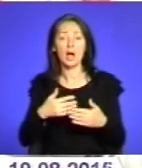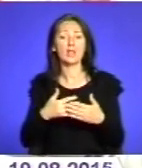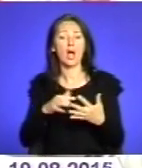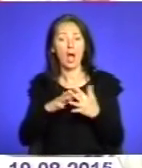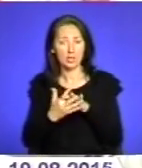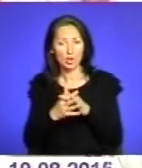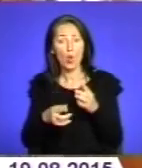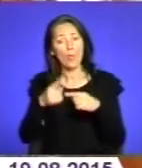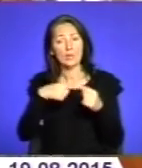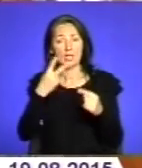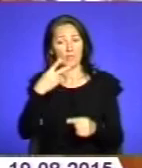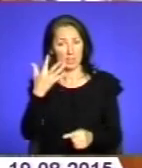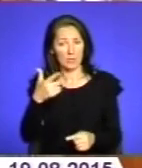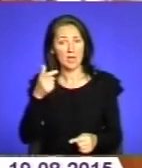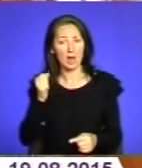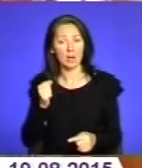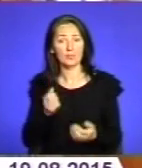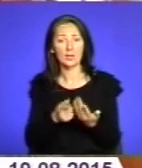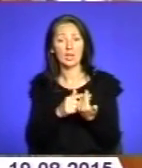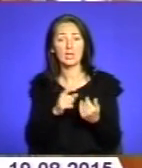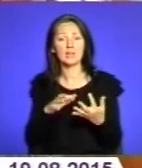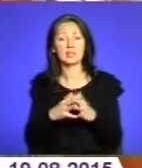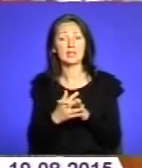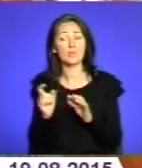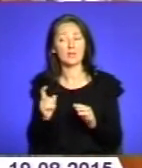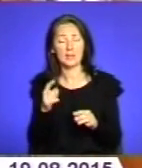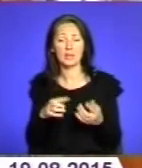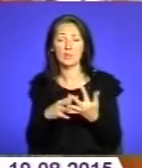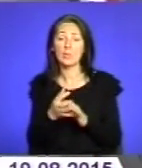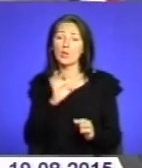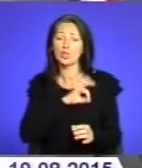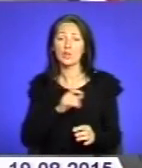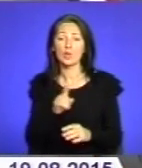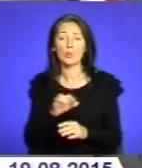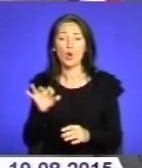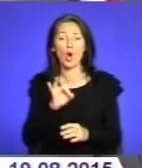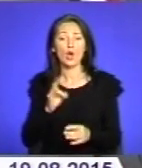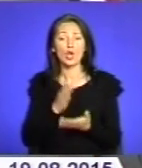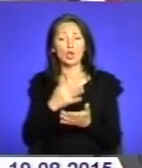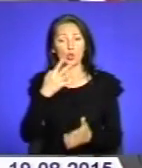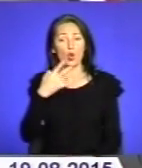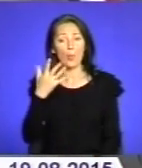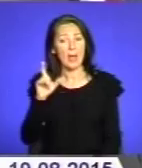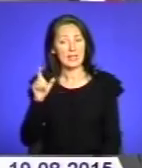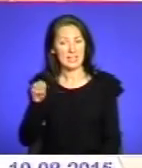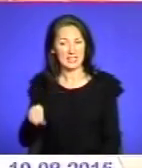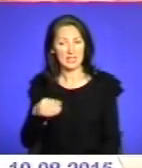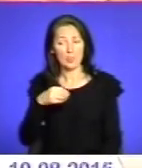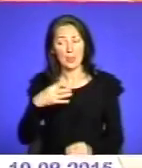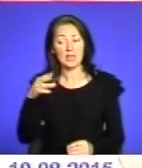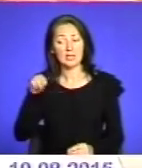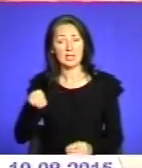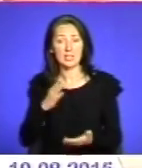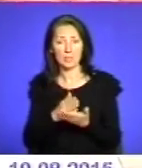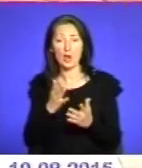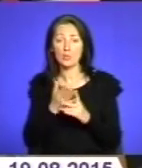25 гектарів. Кількість землевласників та землекористувачів у Тернопільському районі складає 45 тисяч. 15 тисяч мають